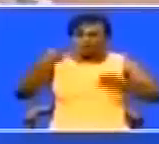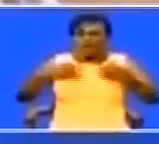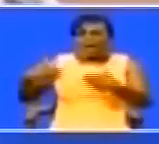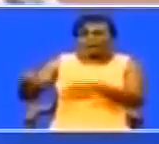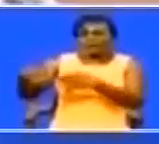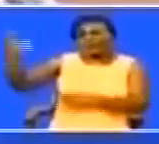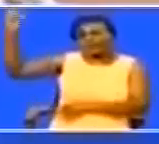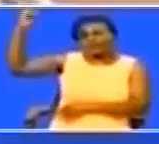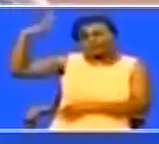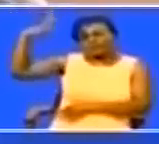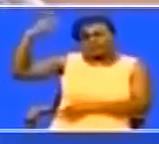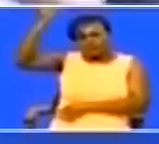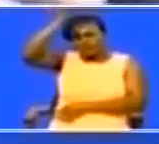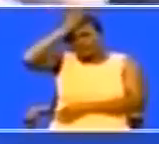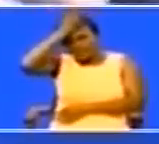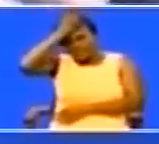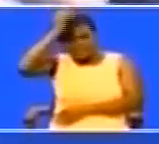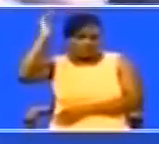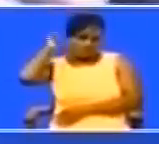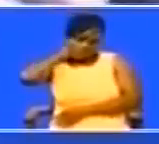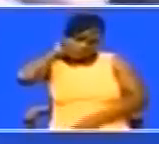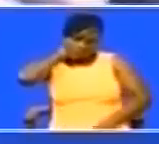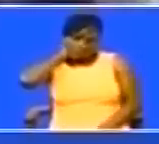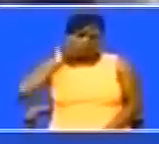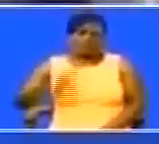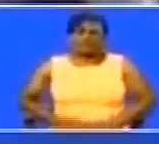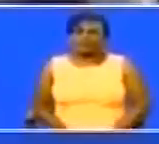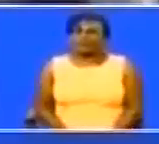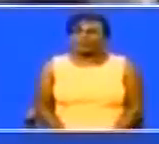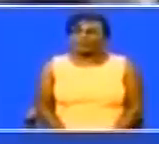nyumba yake hapa katika kijiji cha Irigidhadhi, Kieni Mashariki.